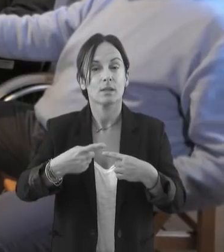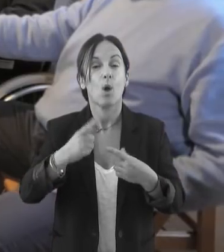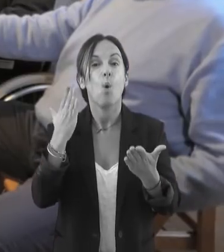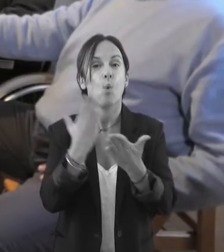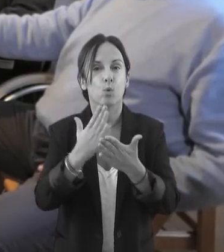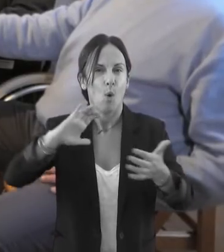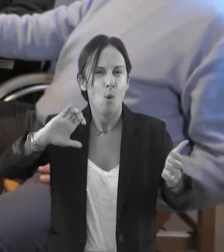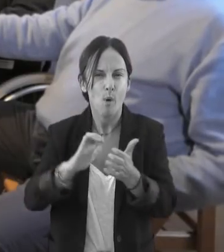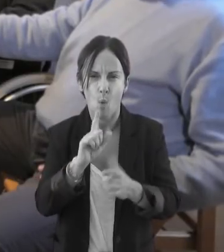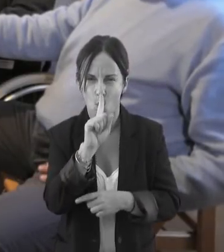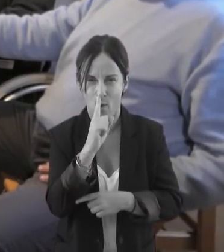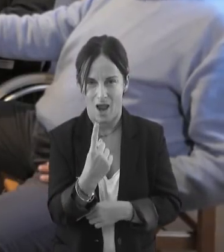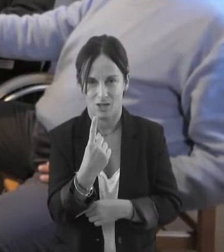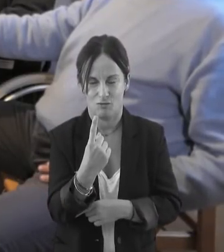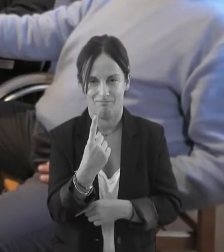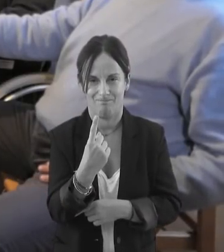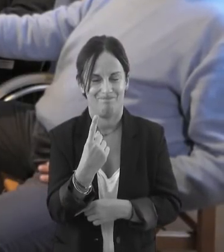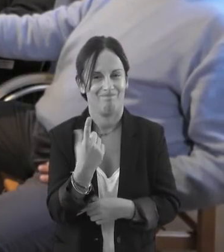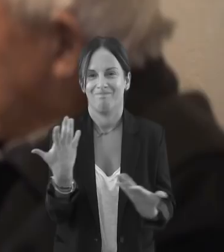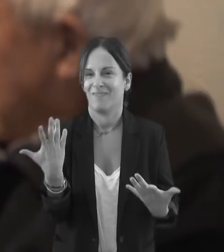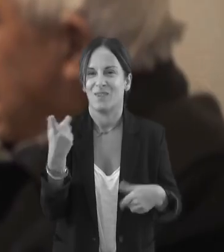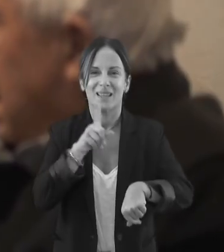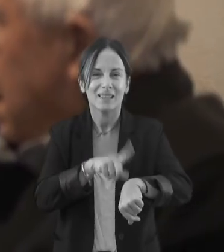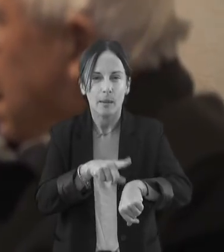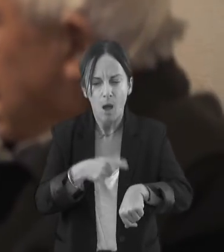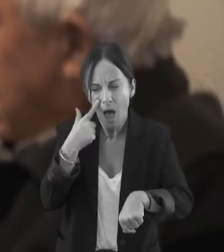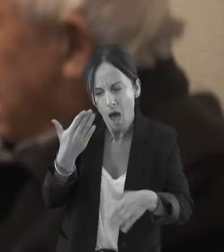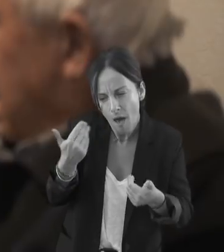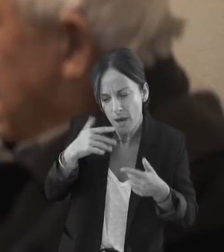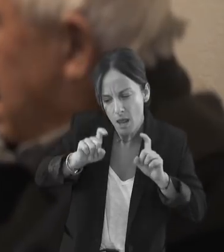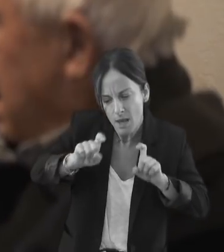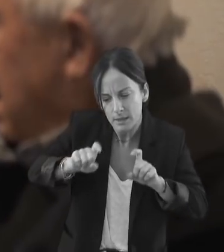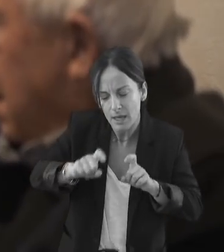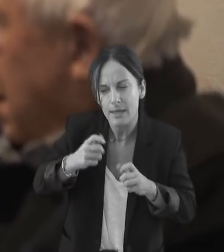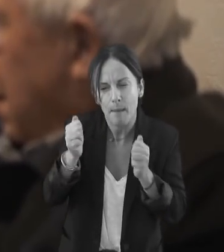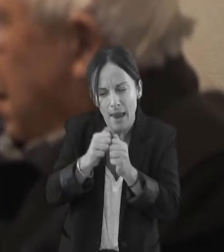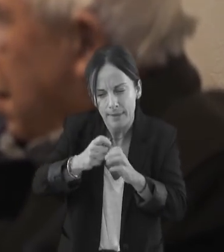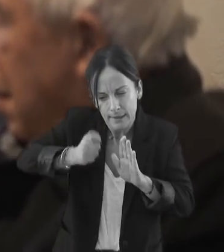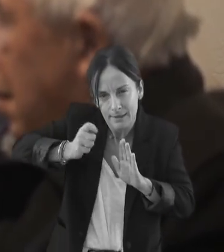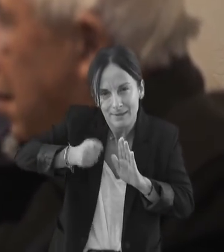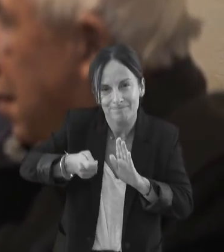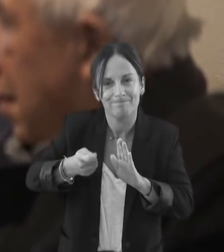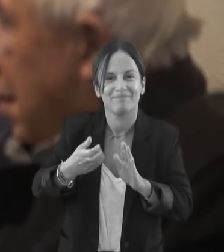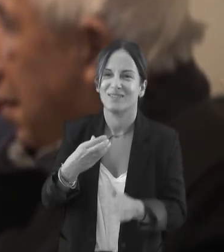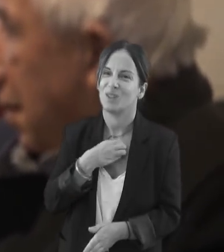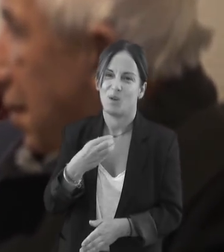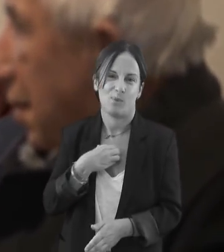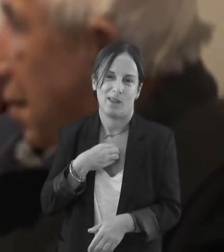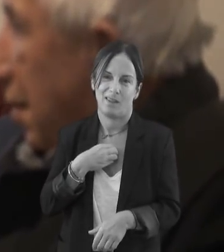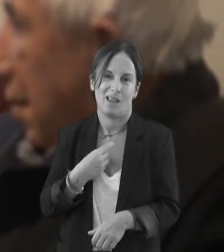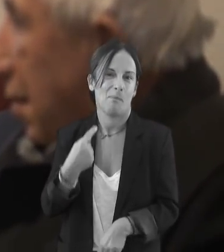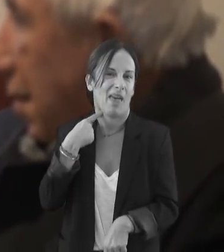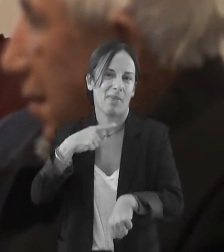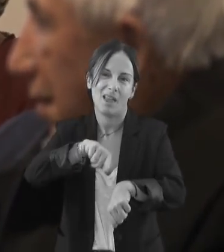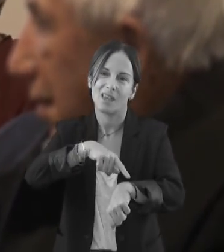Llavors el que va passar també és que vàrem passar de ser cursors de 2 anys de formació, que és el que feien nosaltres com a alumnes, i se